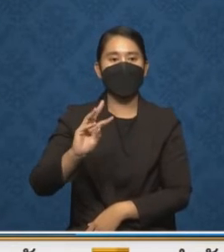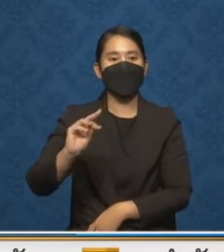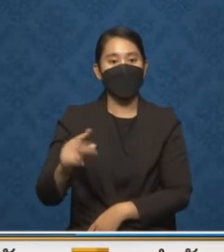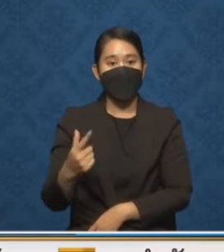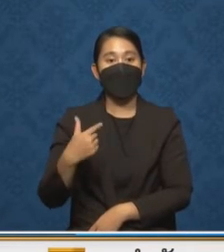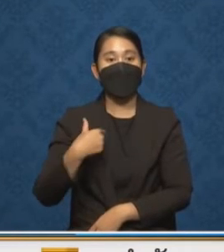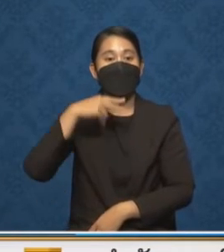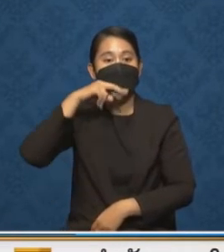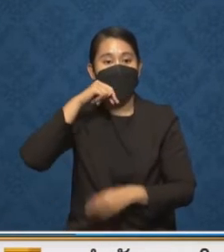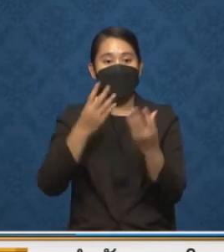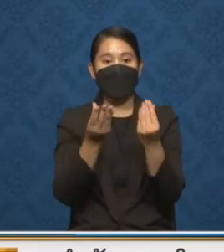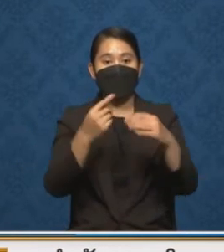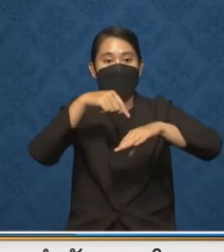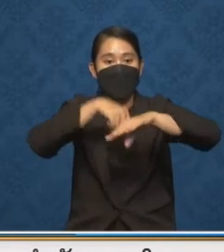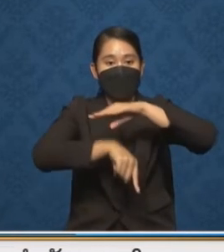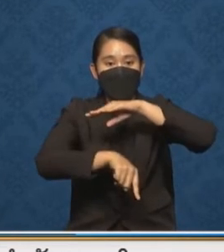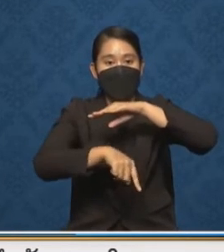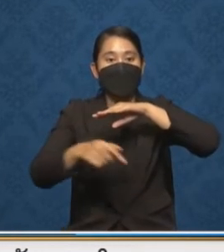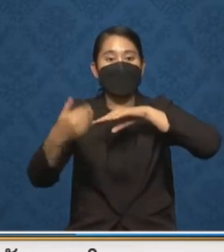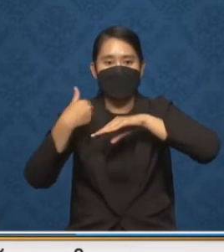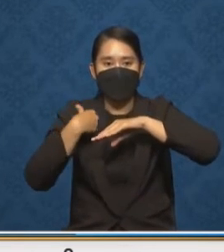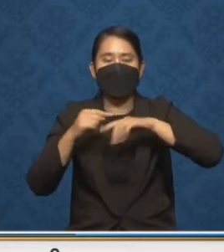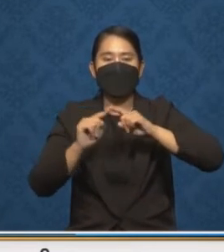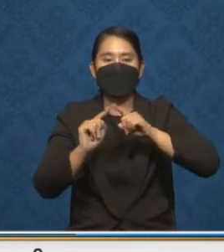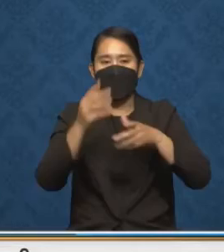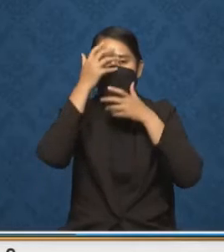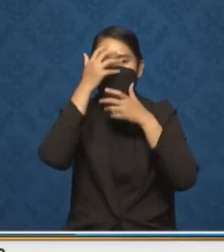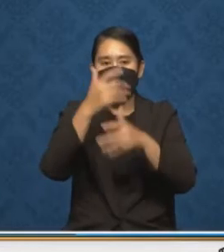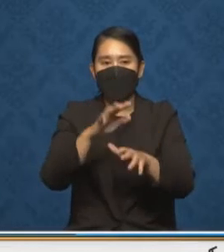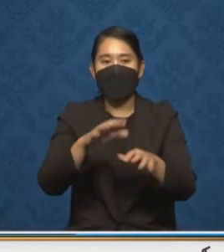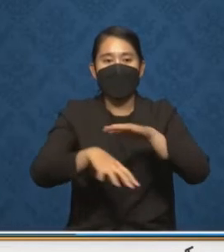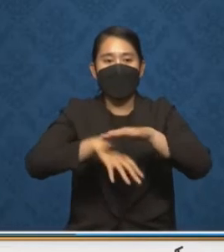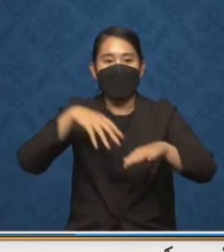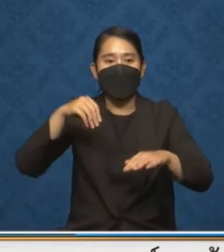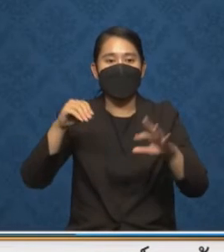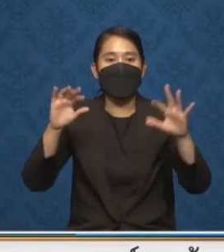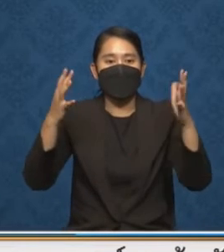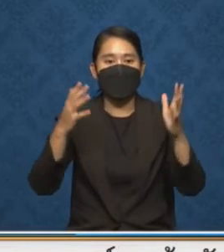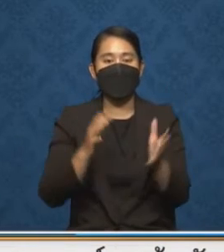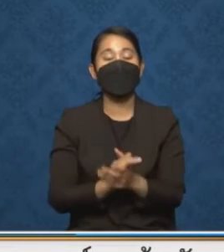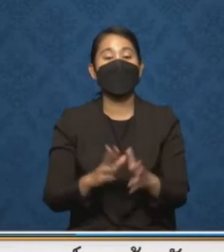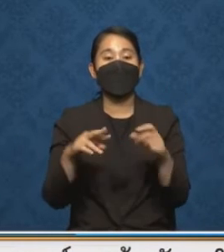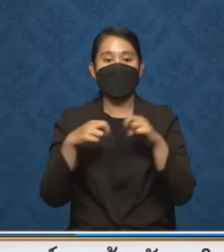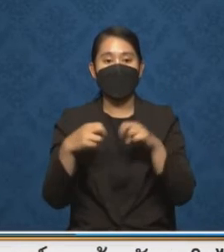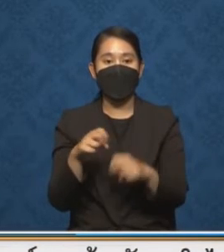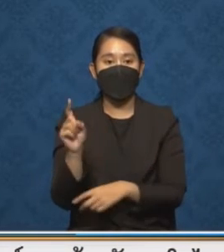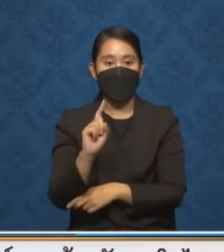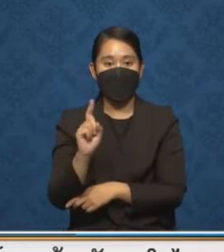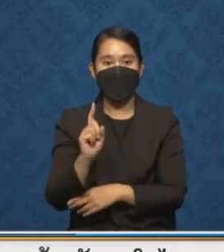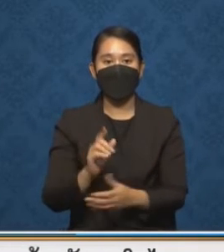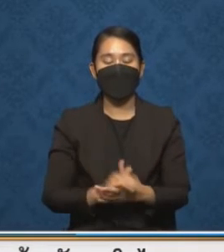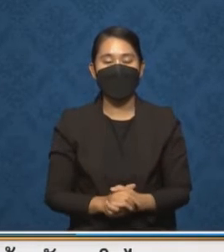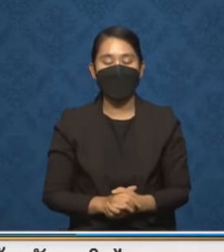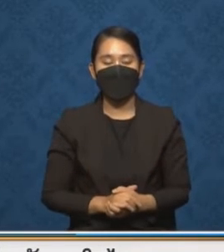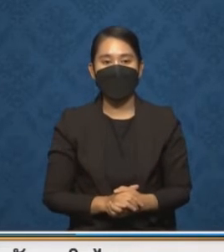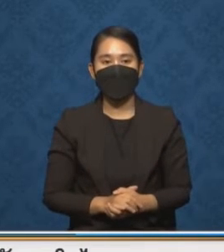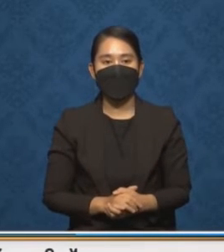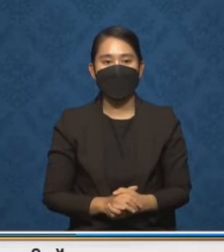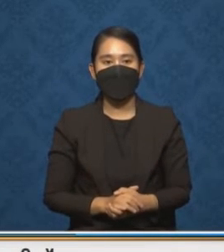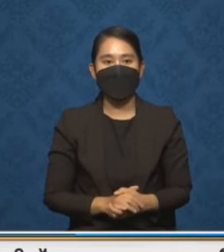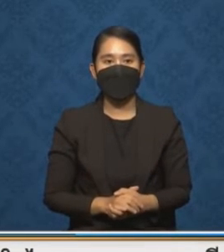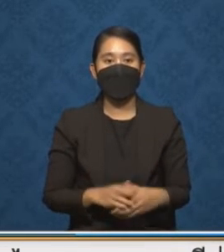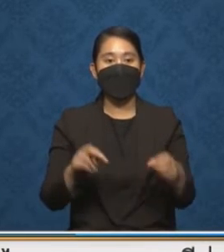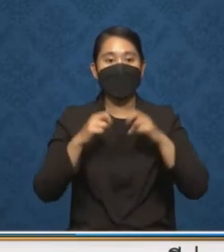นำมาดาน อยมาหาสาร แต่เรากลไมได้สใจเรื่องนี้เรามีปัหารื่องขา